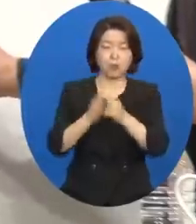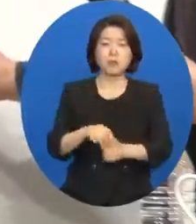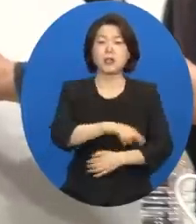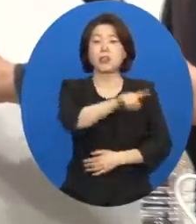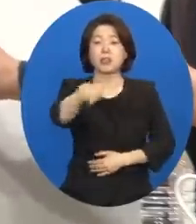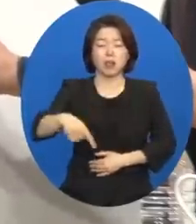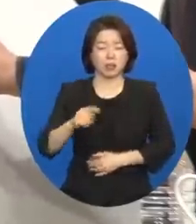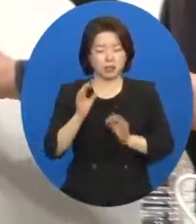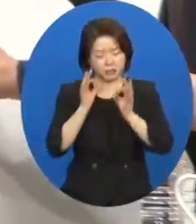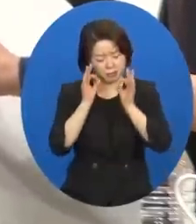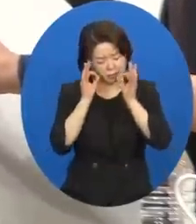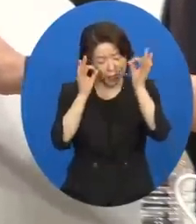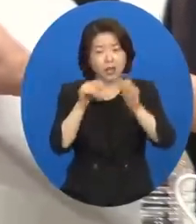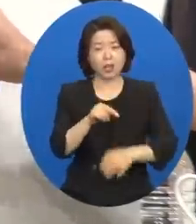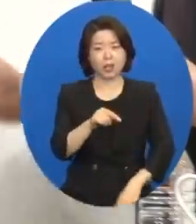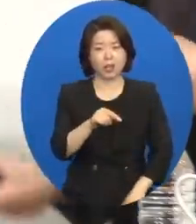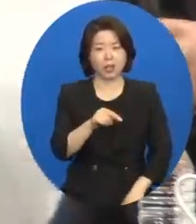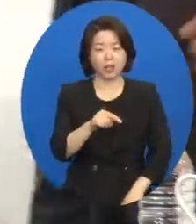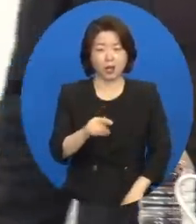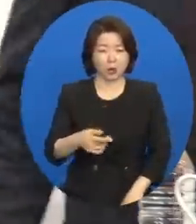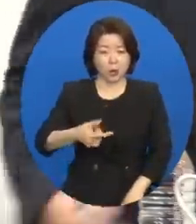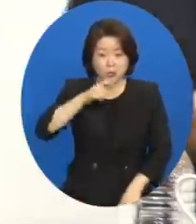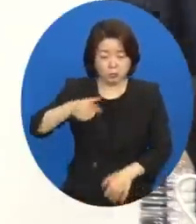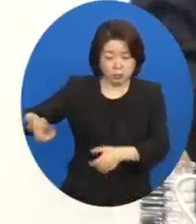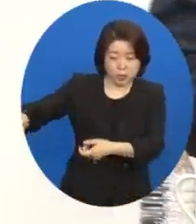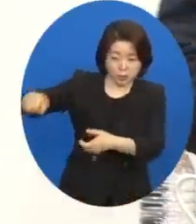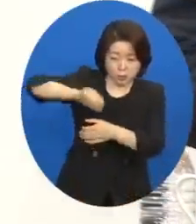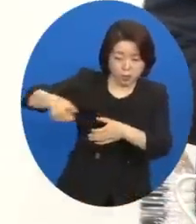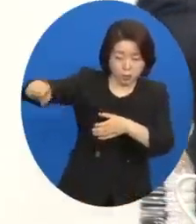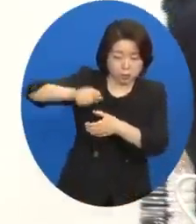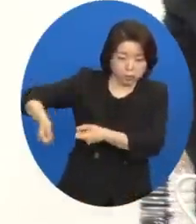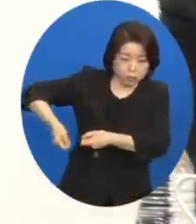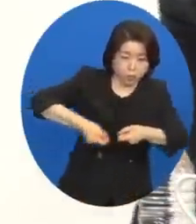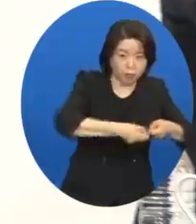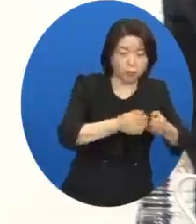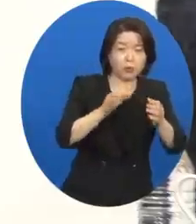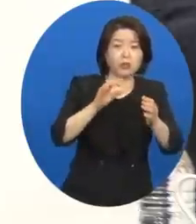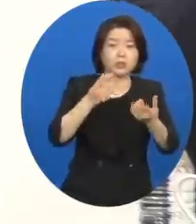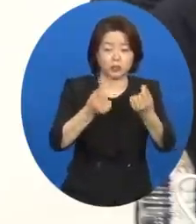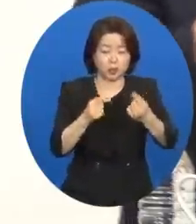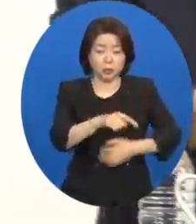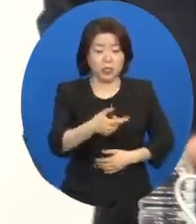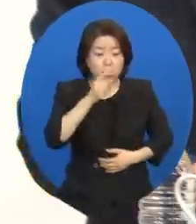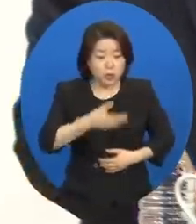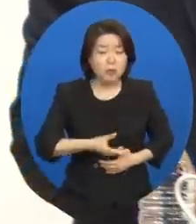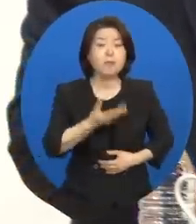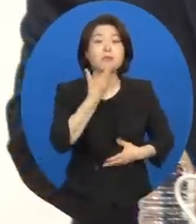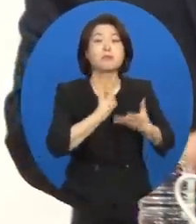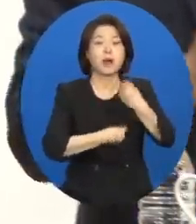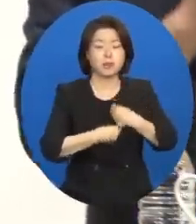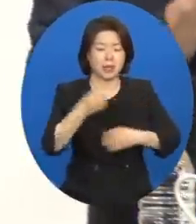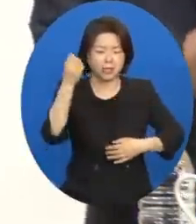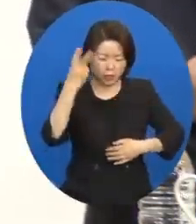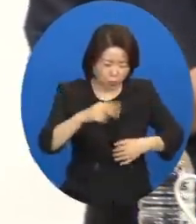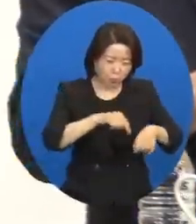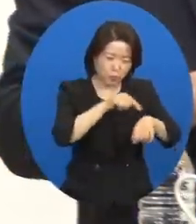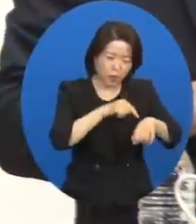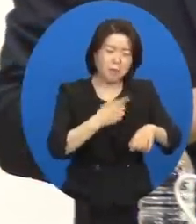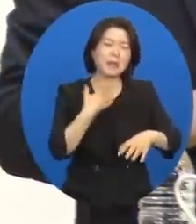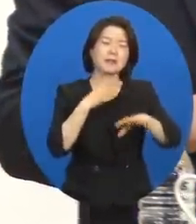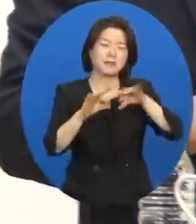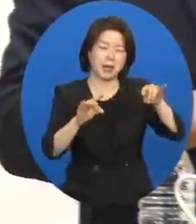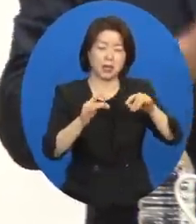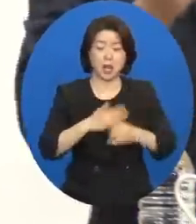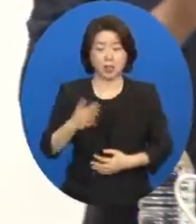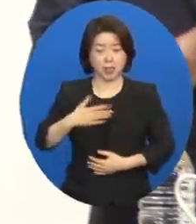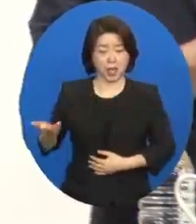너희가 그토록 애써서 꼭 물을 길러오는 것처럼 너희가 이 물을 마시는 자마다 다시 목마르리니와 내가 주는 물을